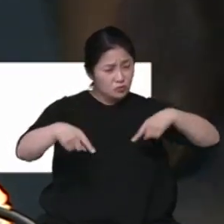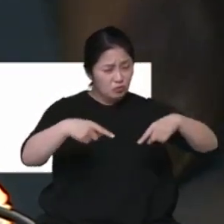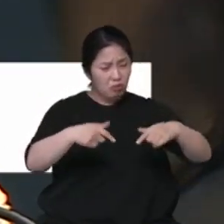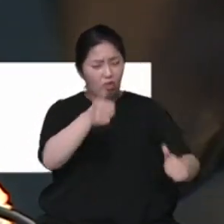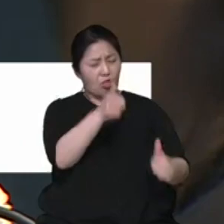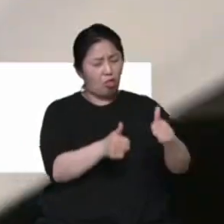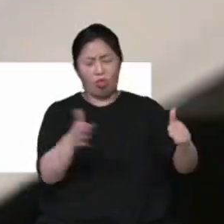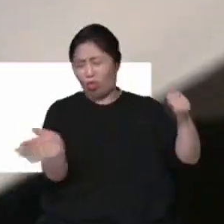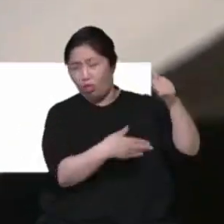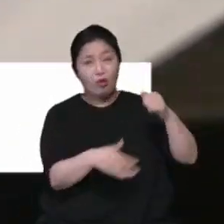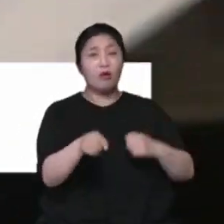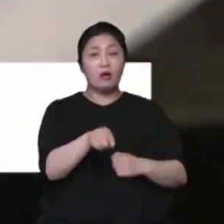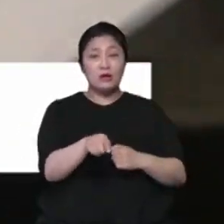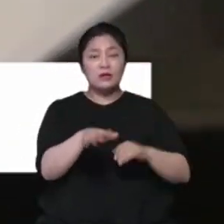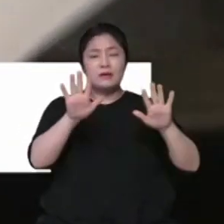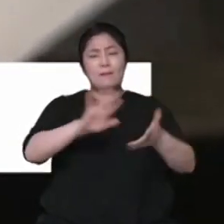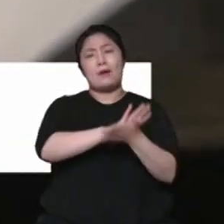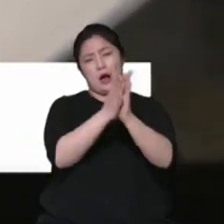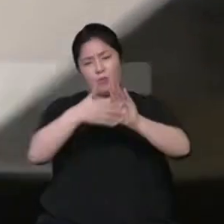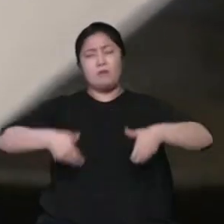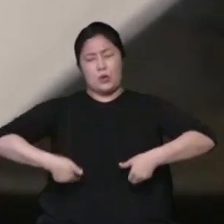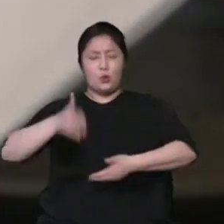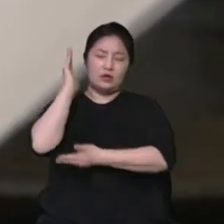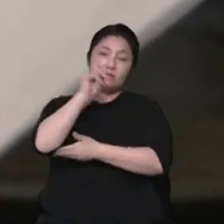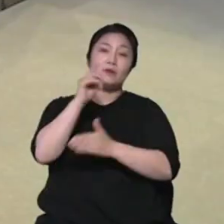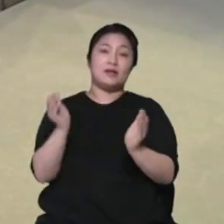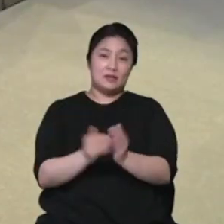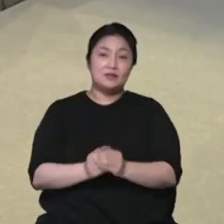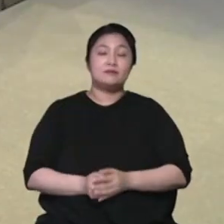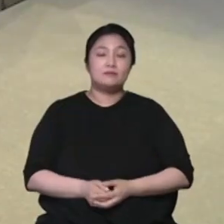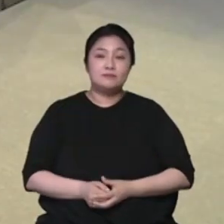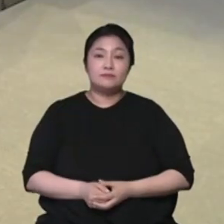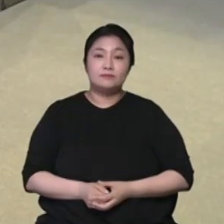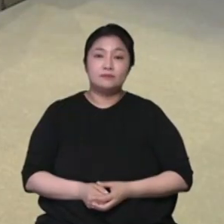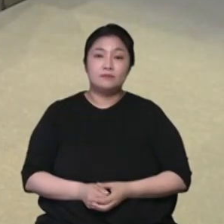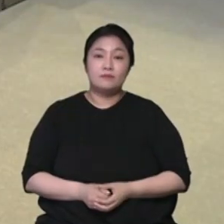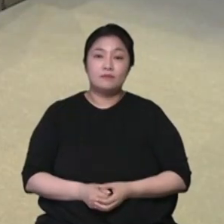경쟁이 없었다며 이번에는 바꿔야 한다고 출사표를 던졌습니다.